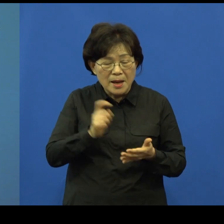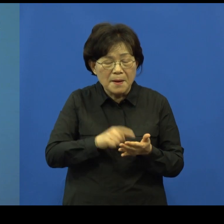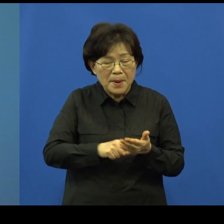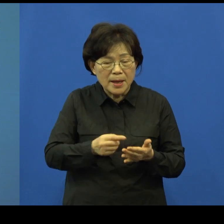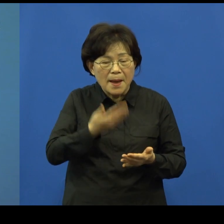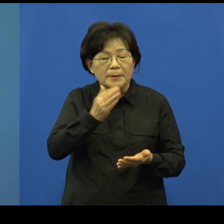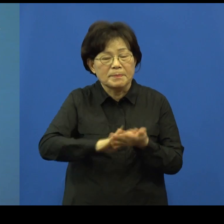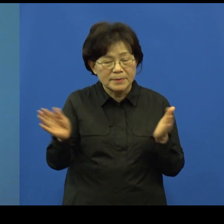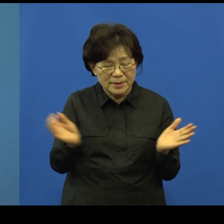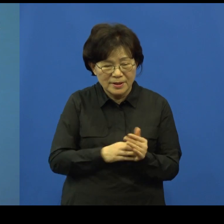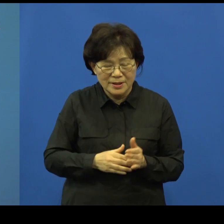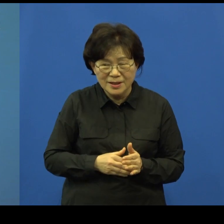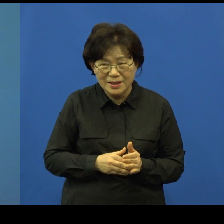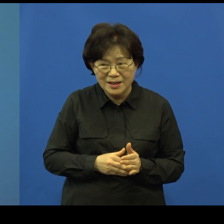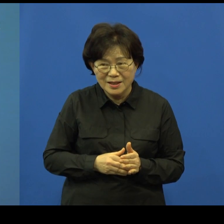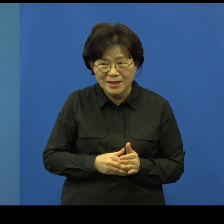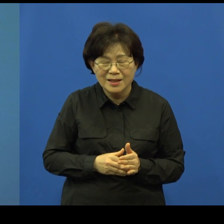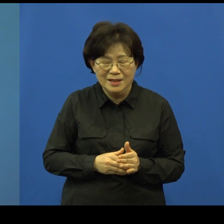건데.